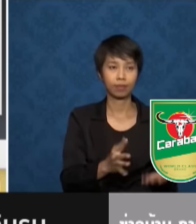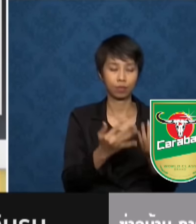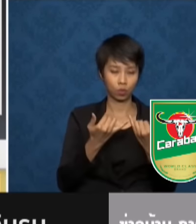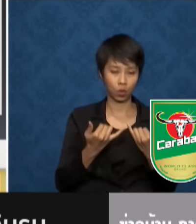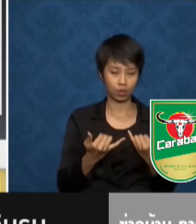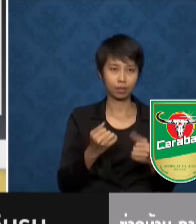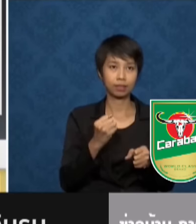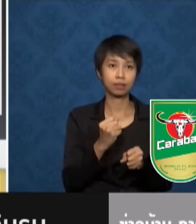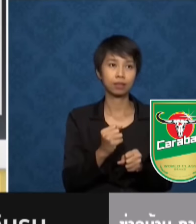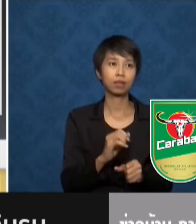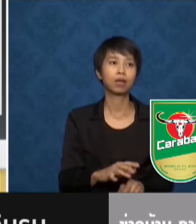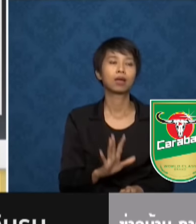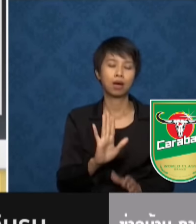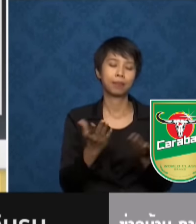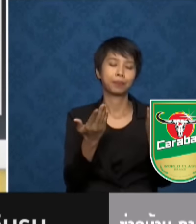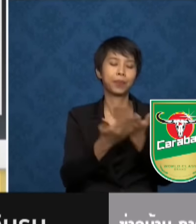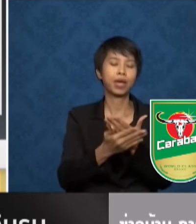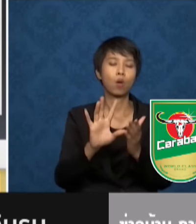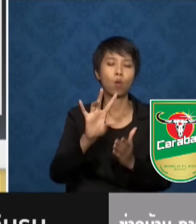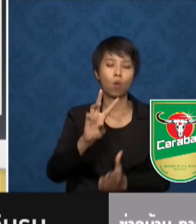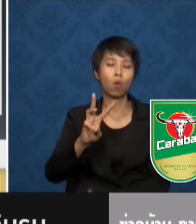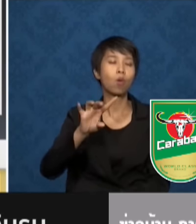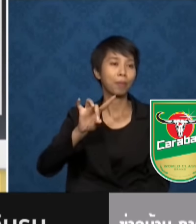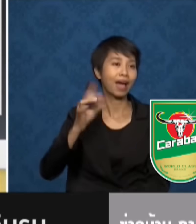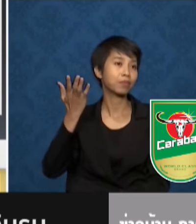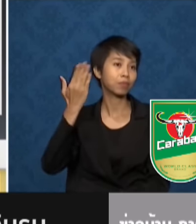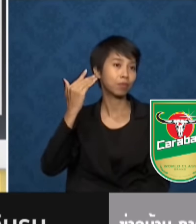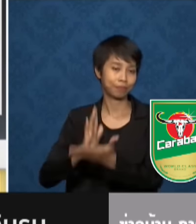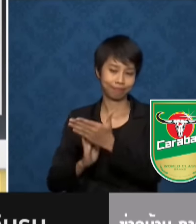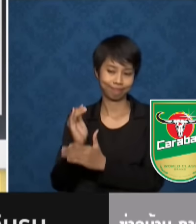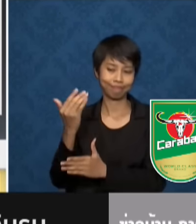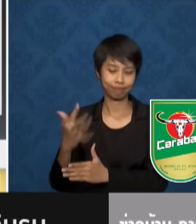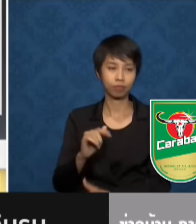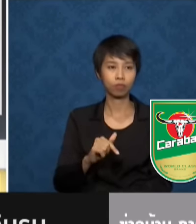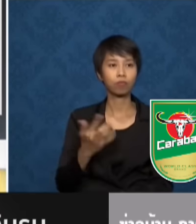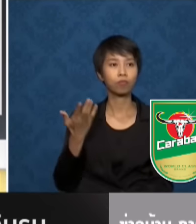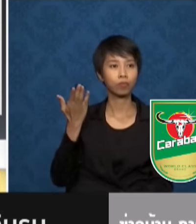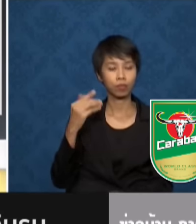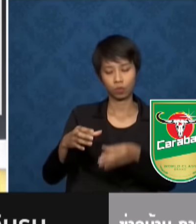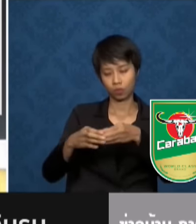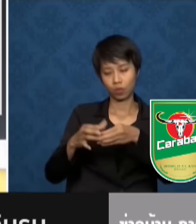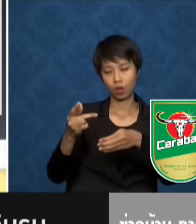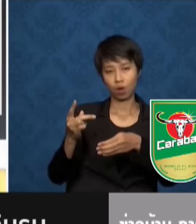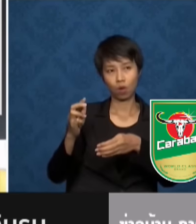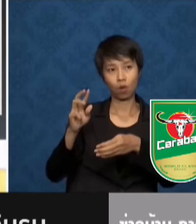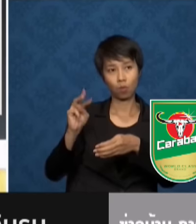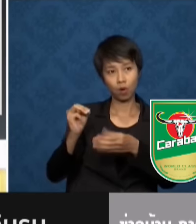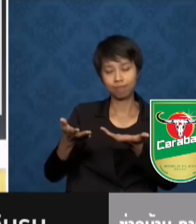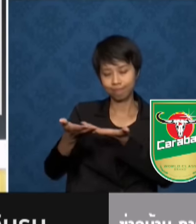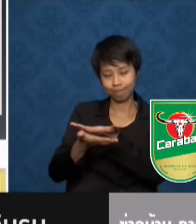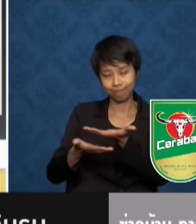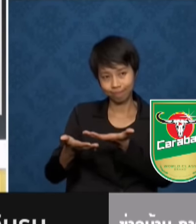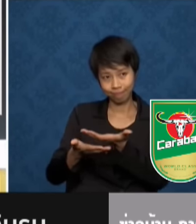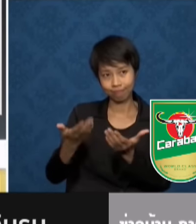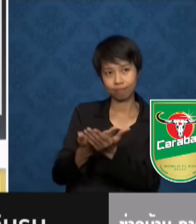อ่าทำของดูของปี 68ก่อนก็ได้ค่ะเพราะว่าเพิ่งผ่านครมไปเมื่อวานนี้นะคะเอ่อเมื่อวานนี้ครมค่ะได้มีการทบทวน